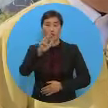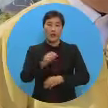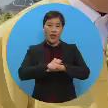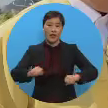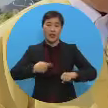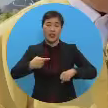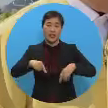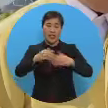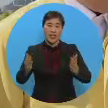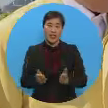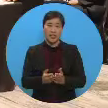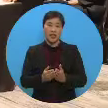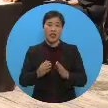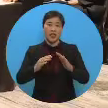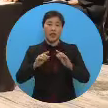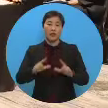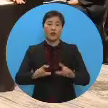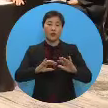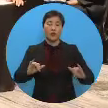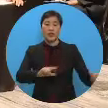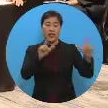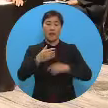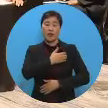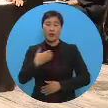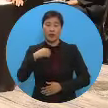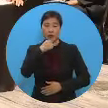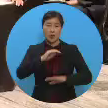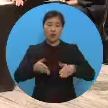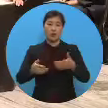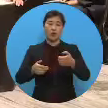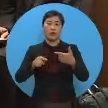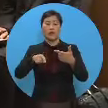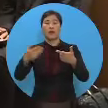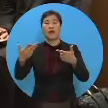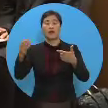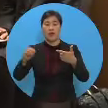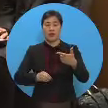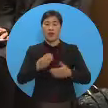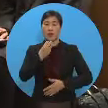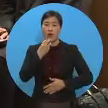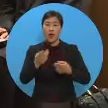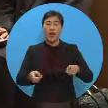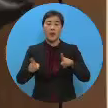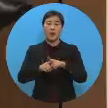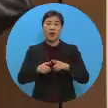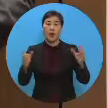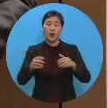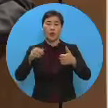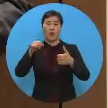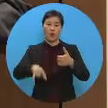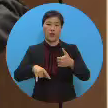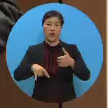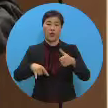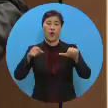전국 광역자치단체 주민생활 만족도 조사에서 전라남도는 56.8%를 기록해 서울시와 함께 공동